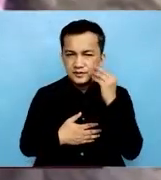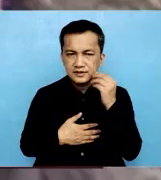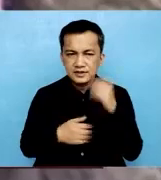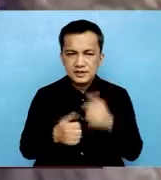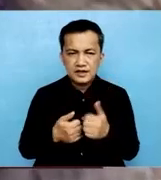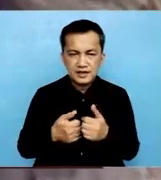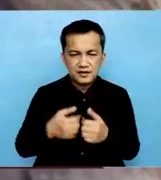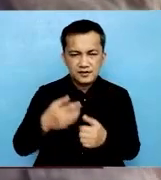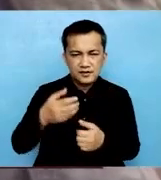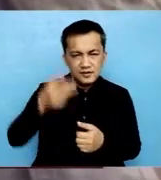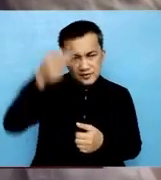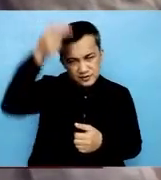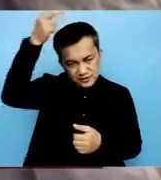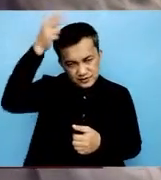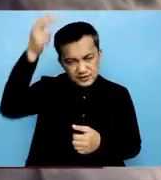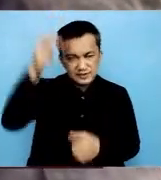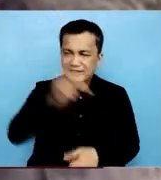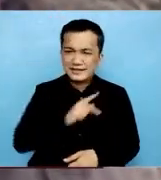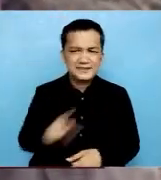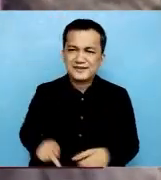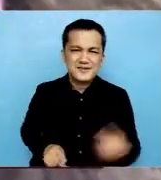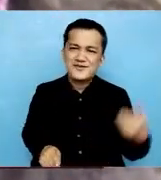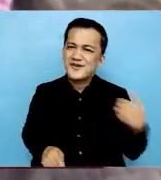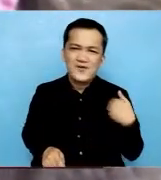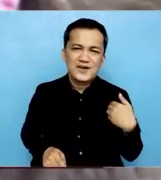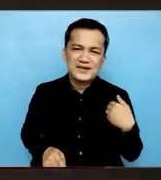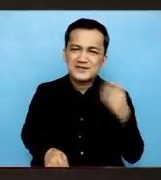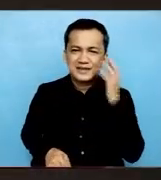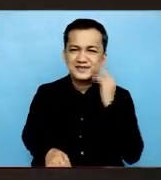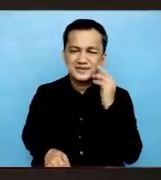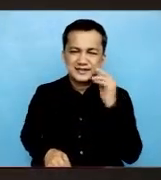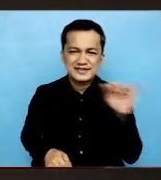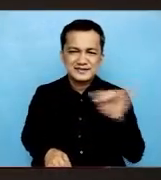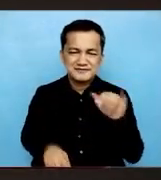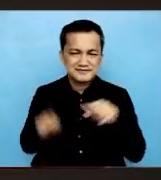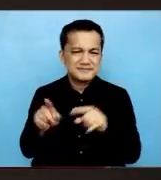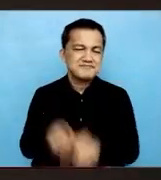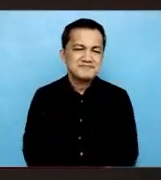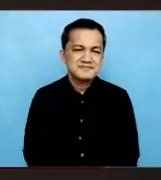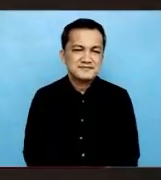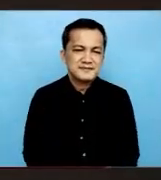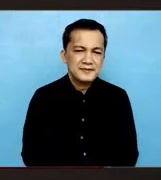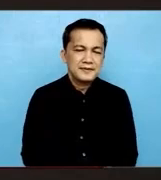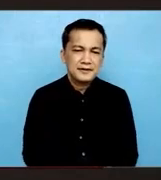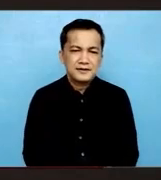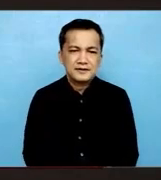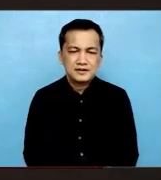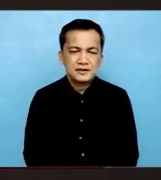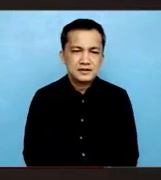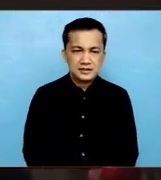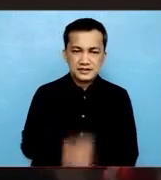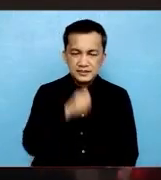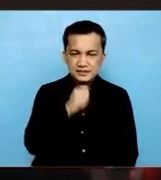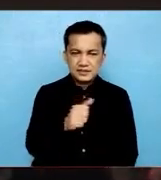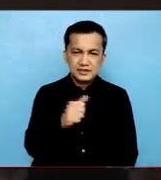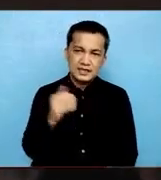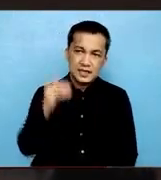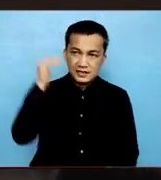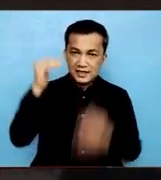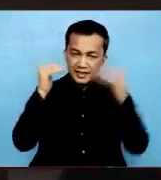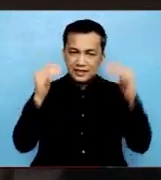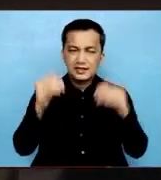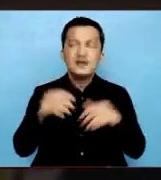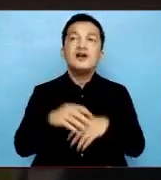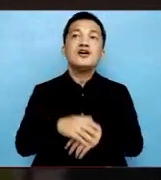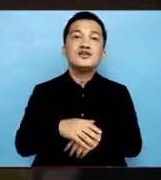Kasi hindi pa ako naka-experience ng ganitong bagay. At hindi man daw sila katangkaran, umaasa sila na